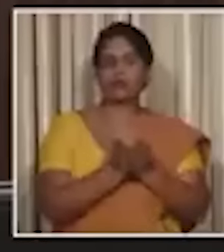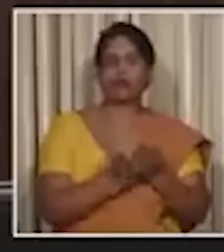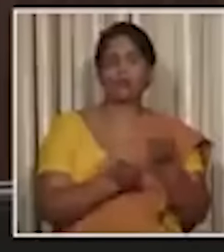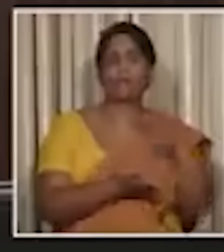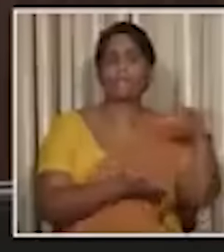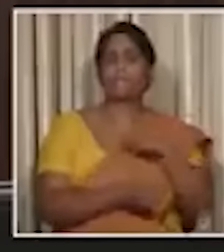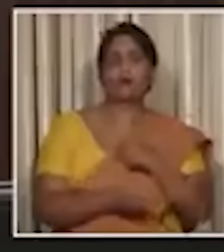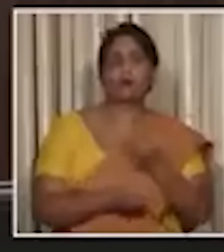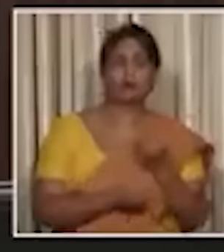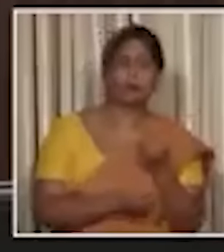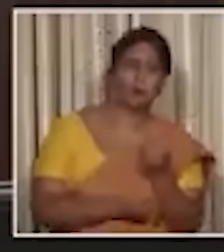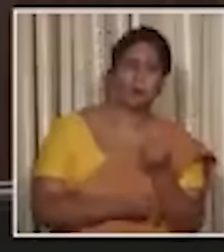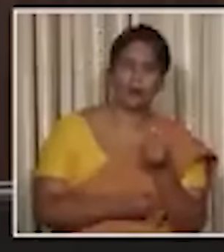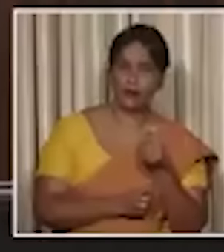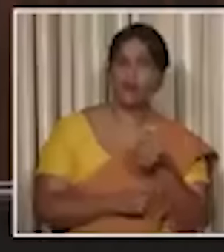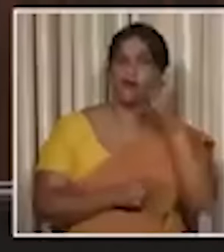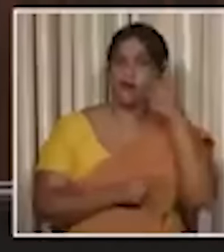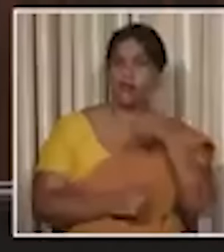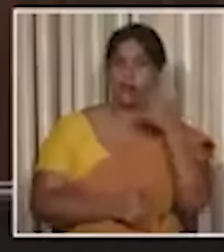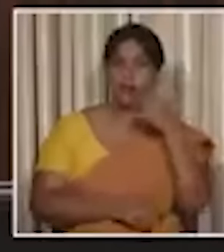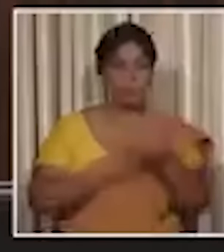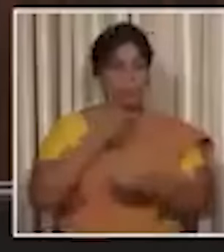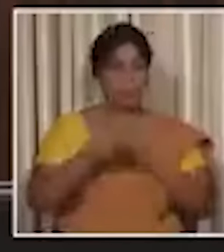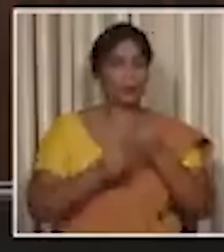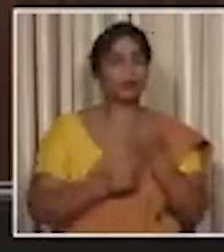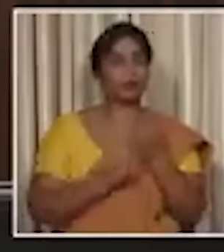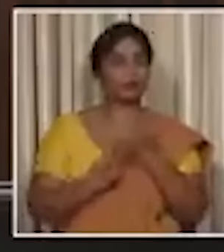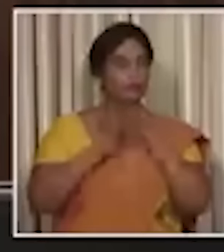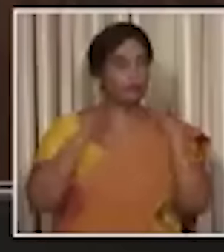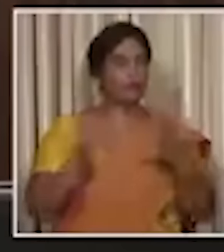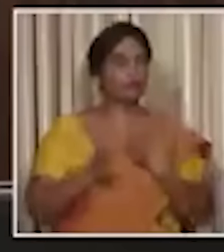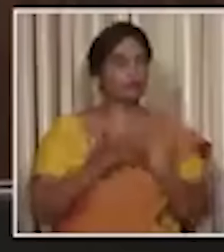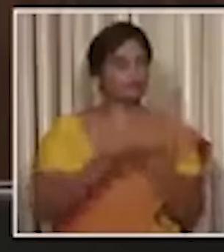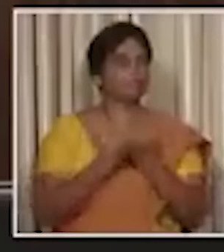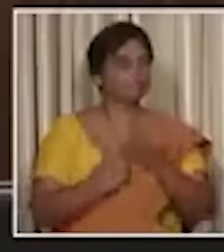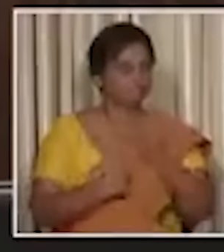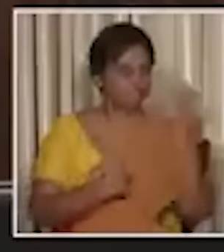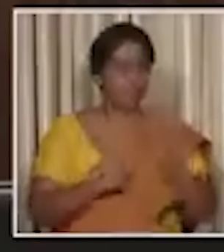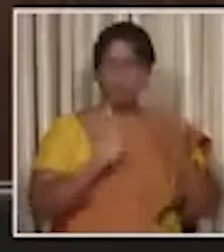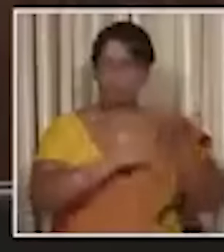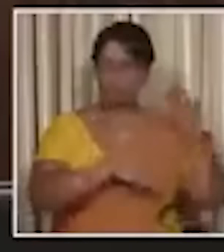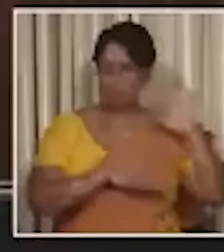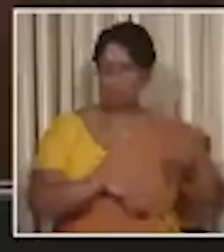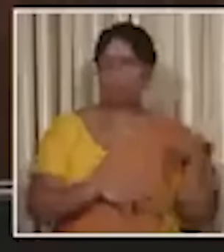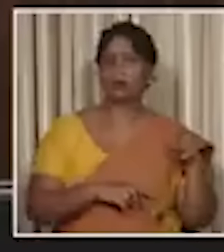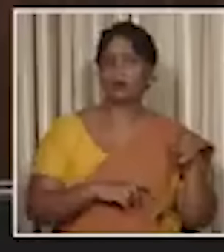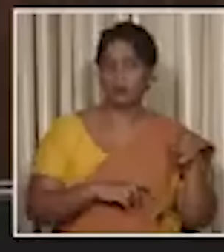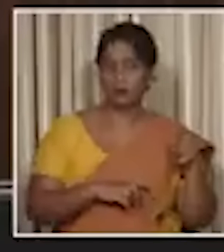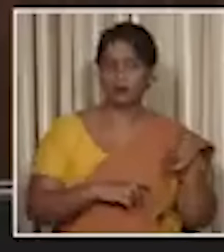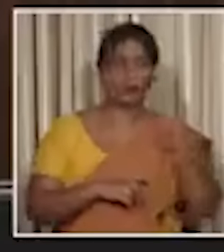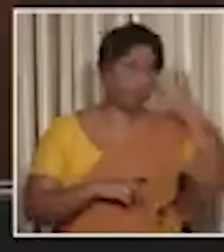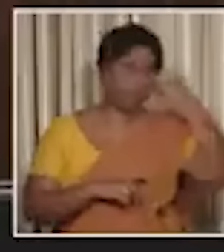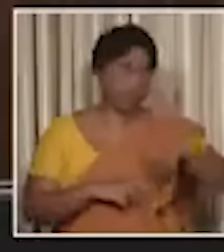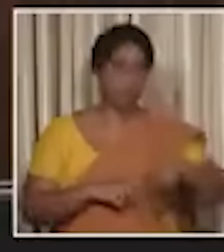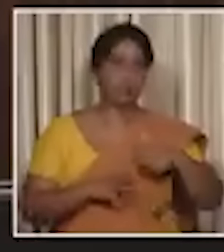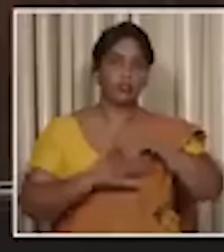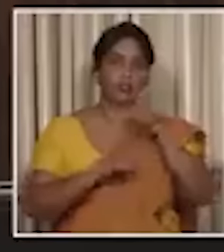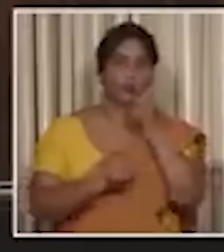மதிக்காத ஒருவருக்கொருவர் முரண்பாட்டை ஏற்படுத்துகின்ற ஒரு சூழ்நிலையில் ஒரு முரண்பாட்டை ஏற்படுத்துகின்ற சூழலுக்கான